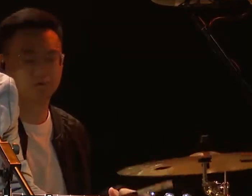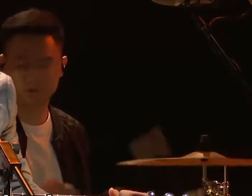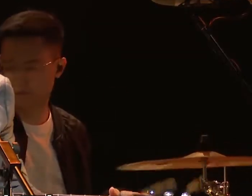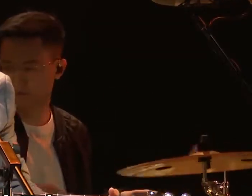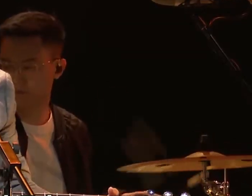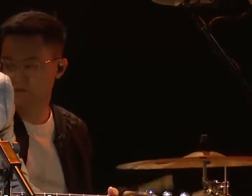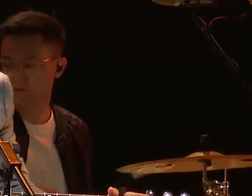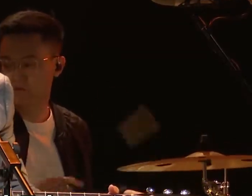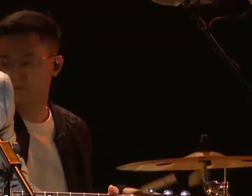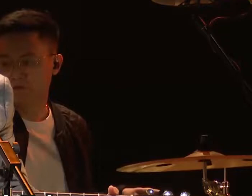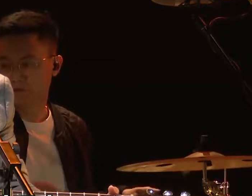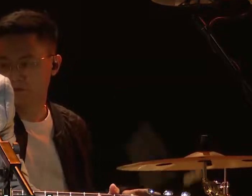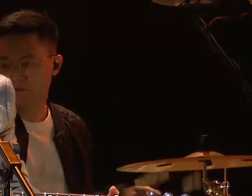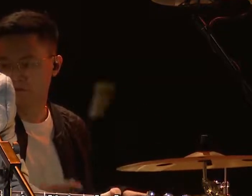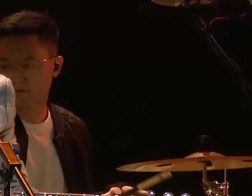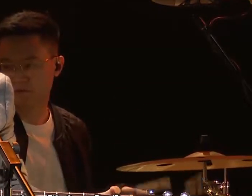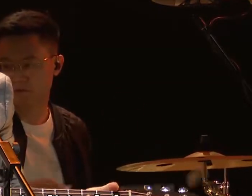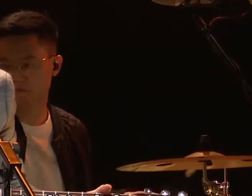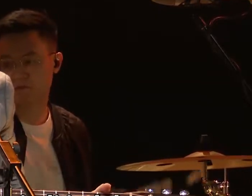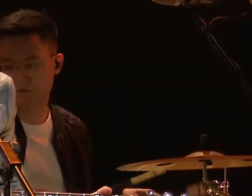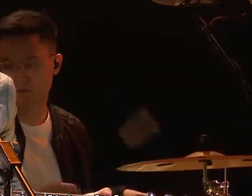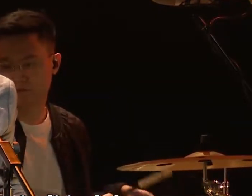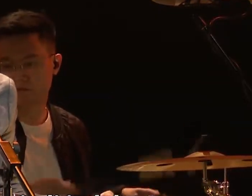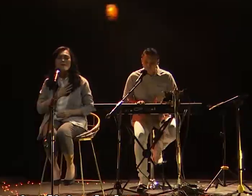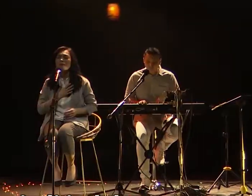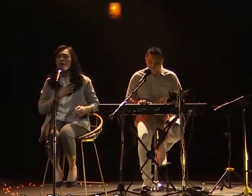Ku percaya Kaulah Tuhan,